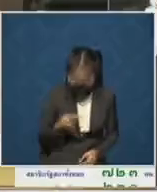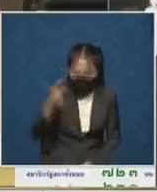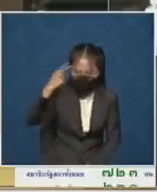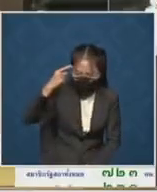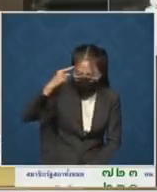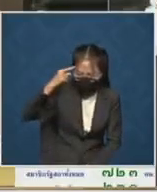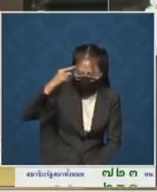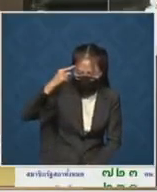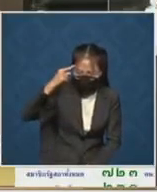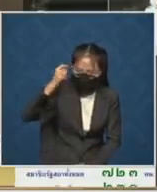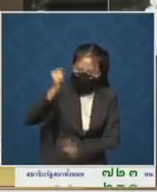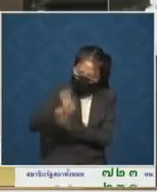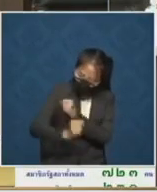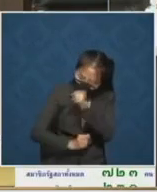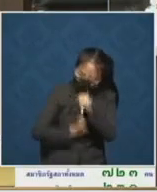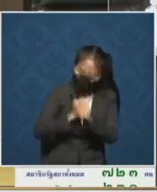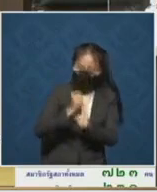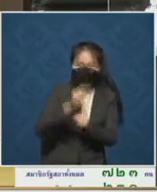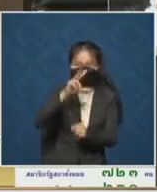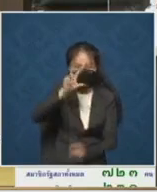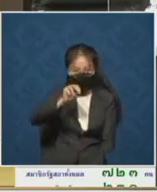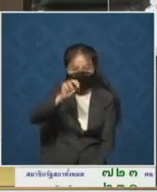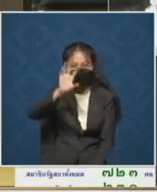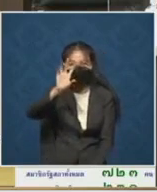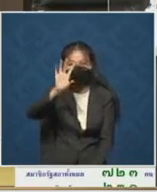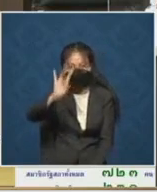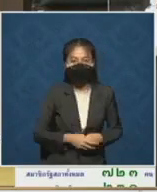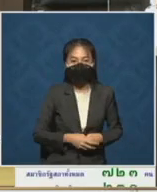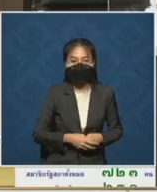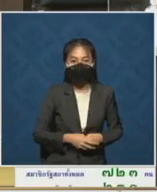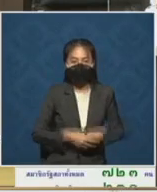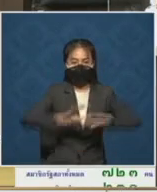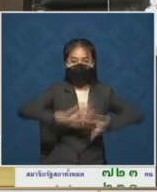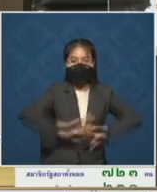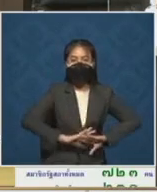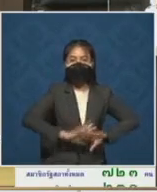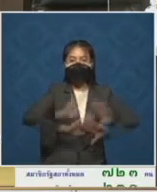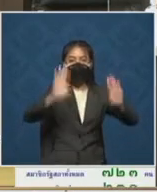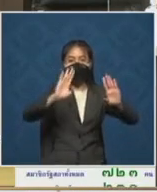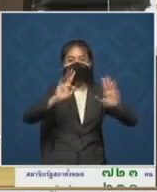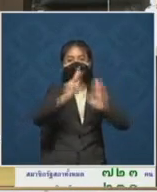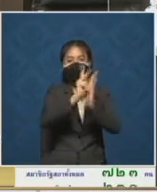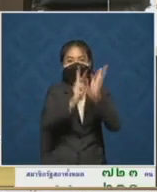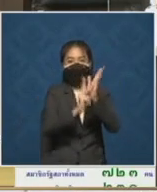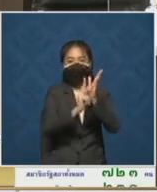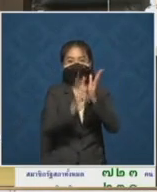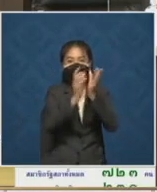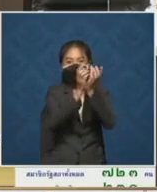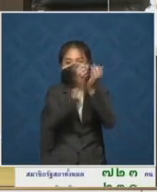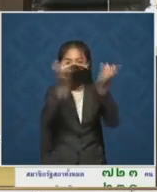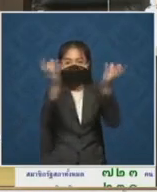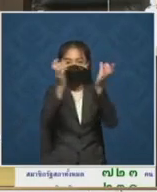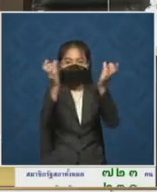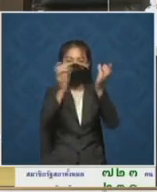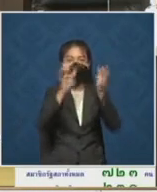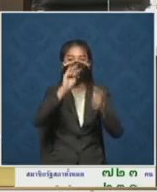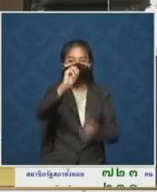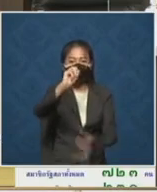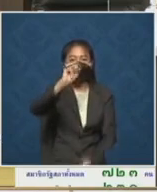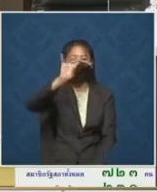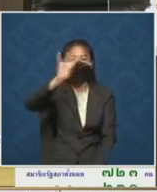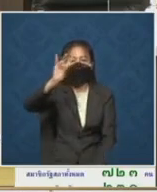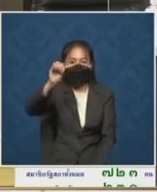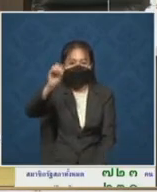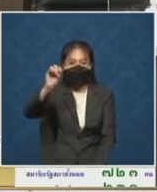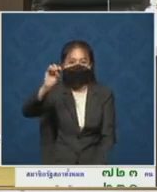กรนี่บอกว่าวิธีการไม่ให้รัฐประหารเนี่ยคุณจะไปเขียนกฎหมายห้ามเนี่ยมันจะเป็นไปได้ยังไง เพราะว่ารัฐประหารเนี่ยคือเขาฉีกรัฐธ